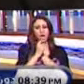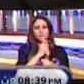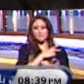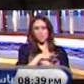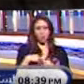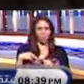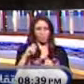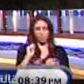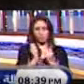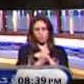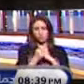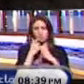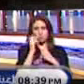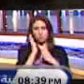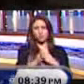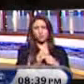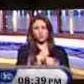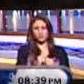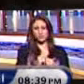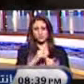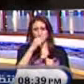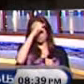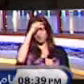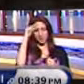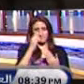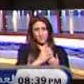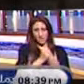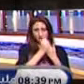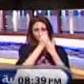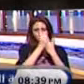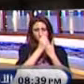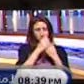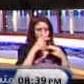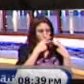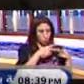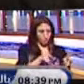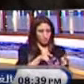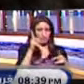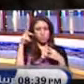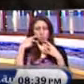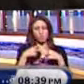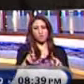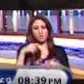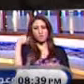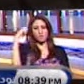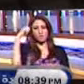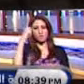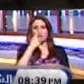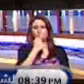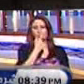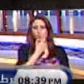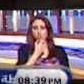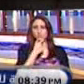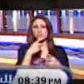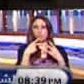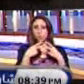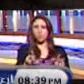جبهة الإنقاذ والمعارضة في مصر؟ رئاسة الجمهورية لديها استعداد إلى الحوار،